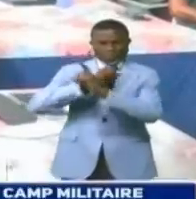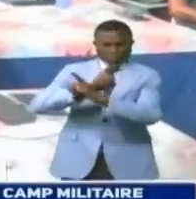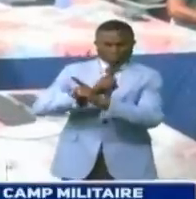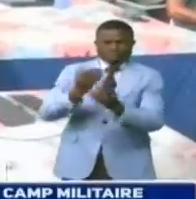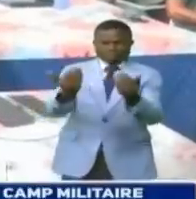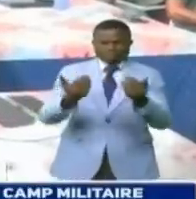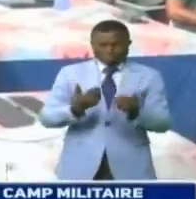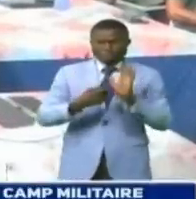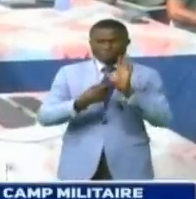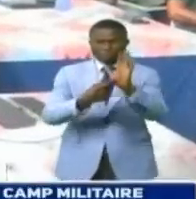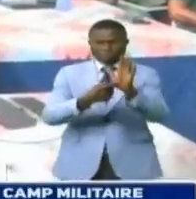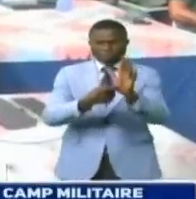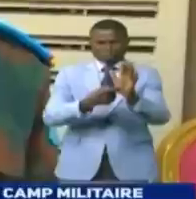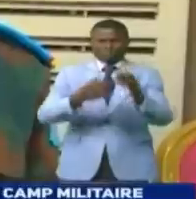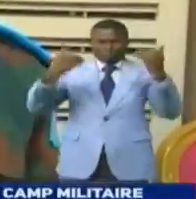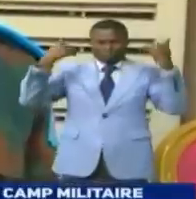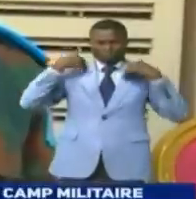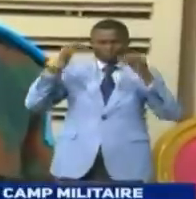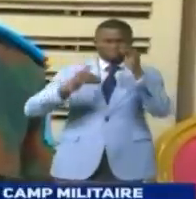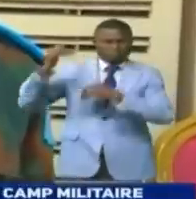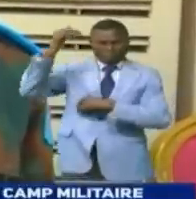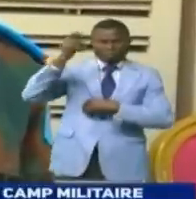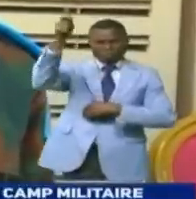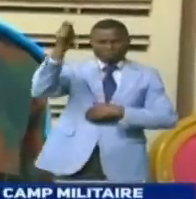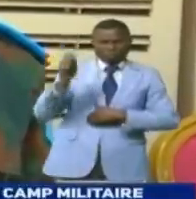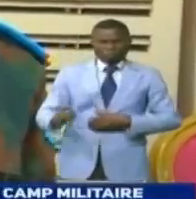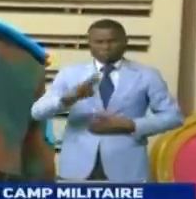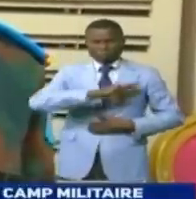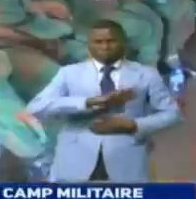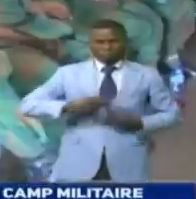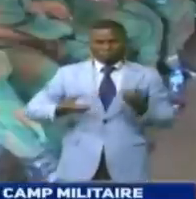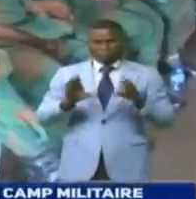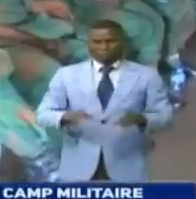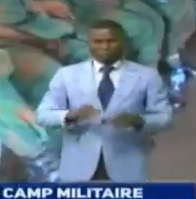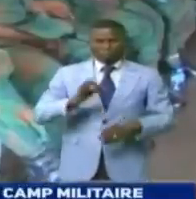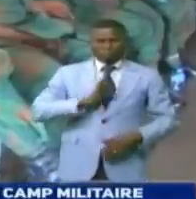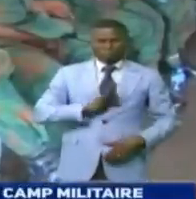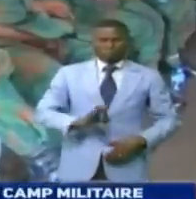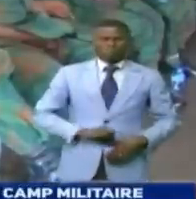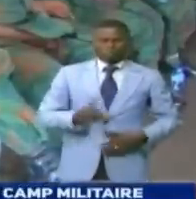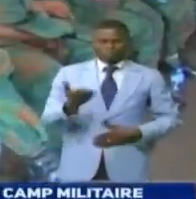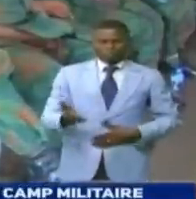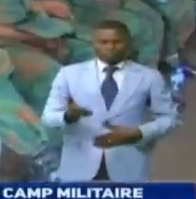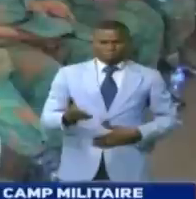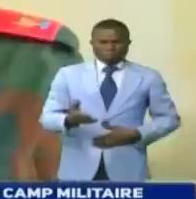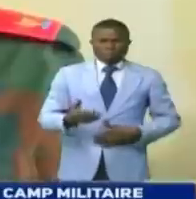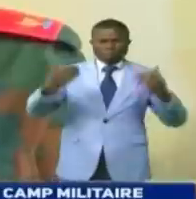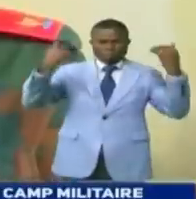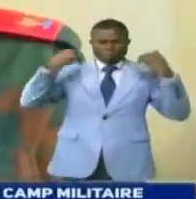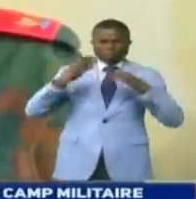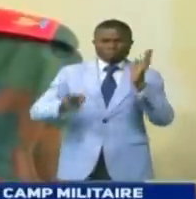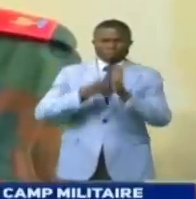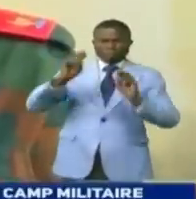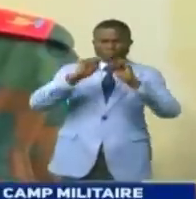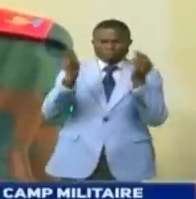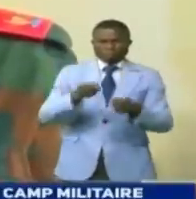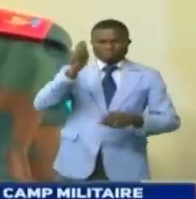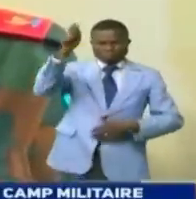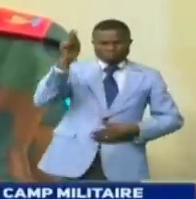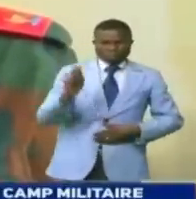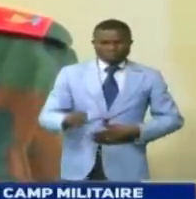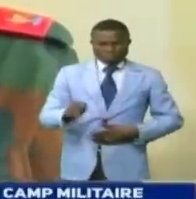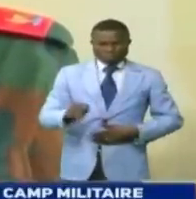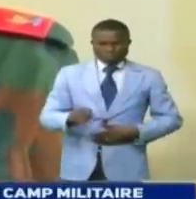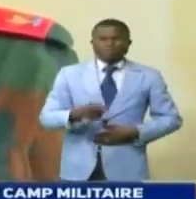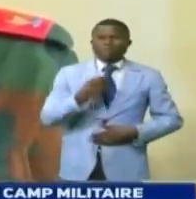volonté exprimée par le commandant suprême des forces armées de la RDC, Félix-Antoine Tshisekedi. Le commandant 14e région militaire en